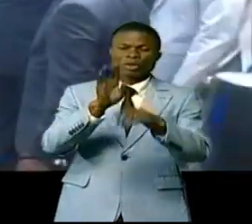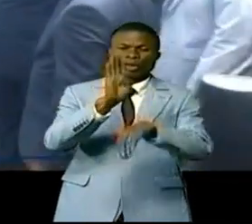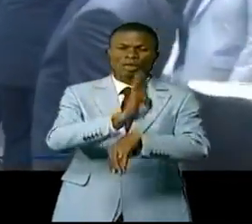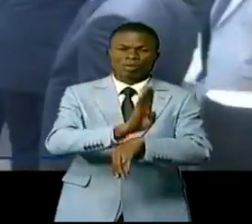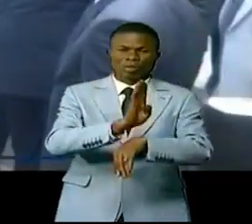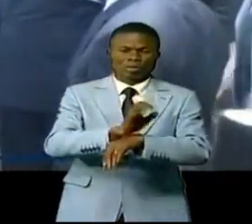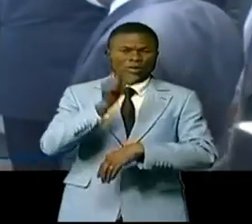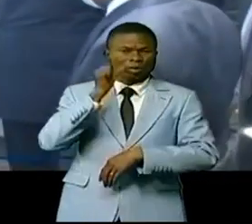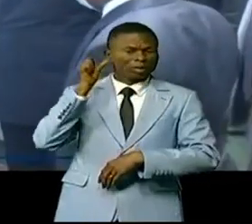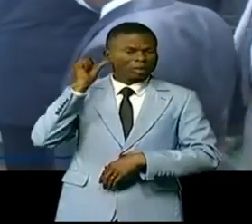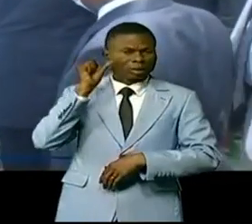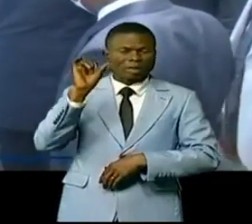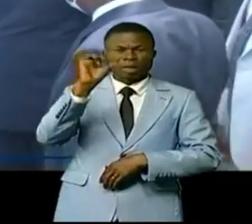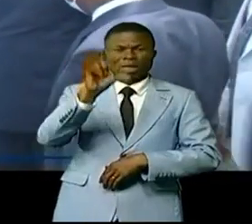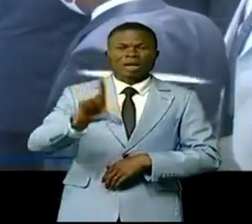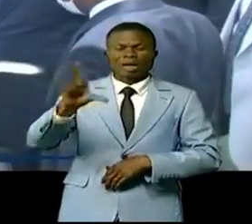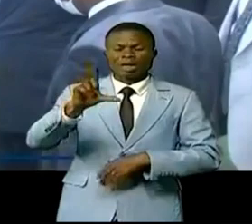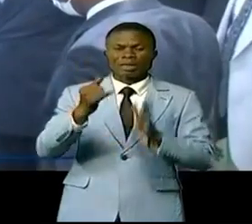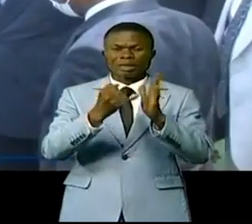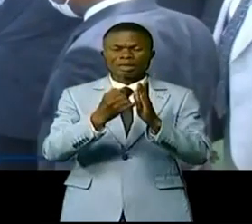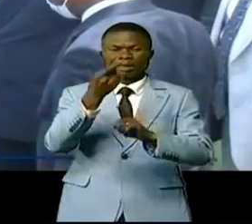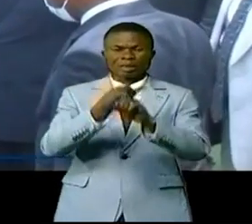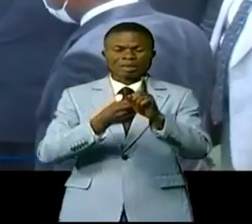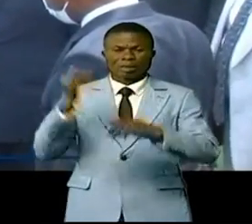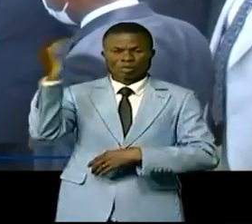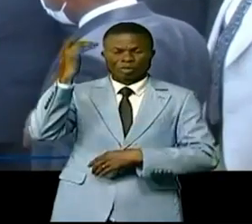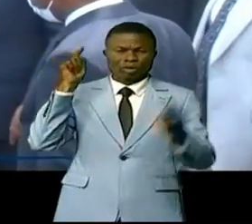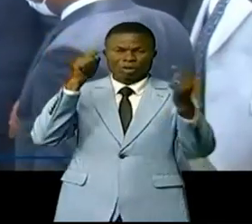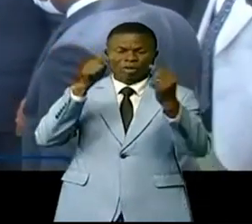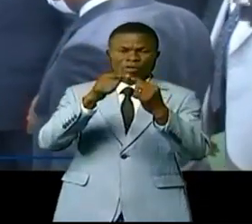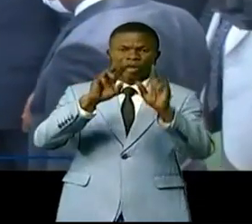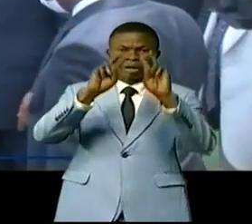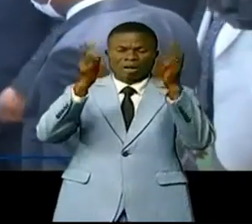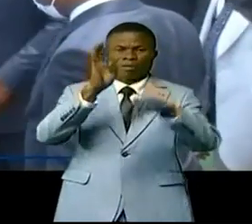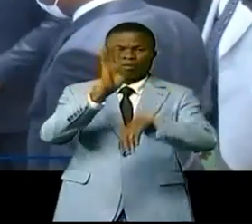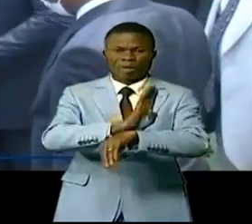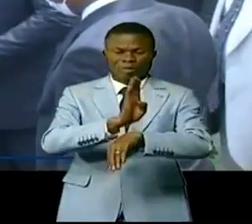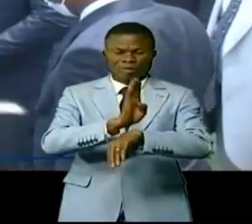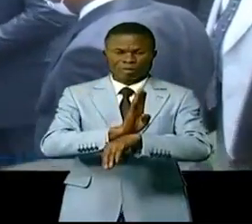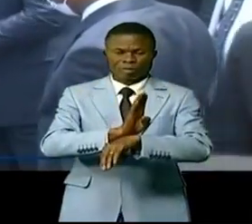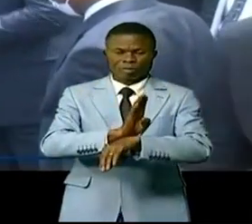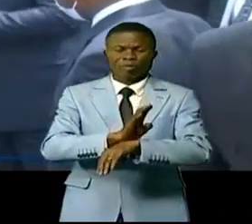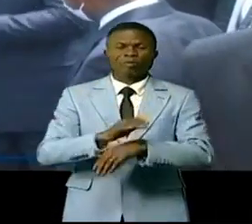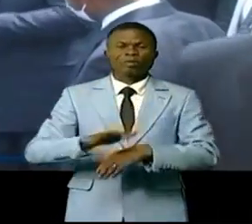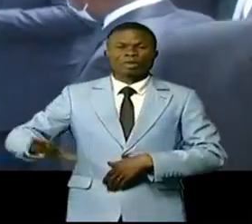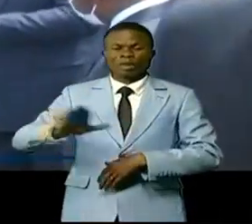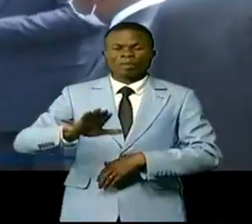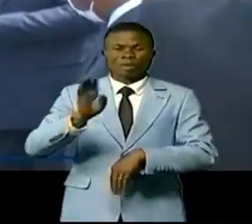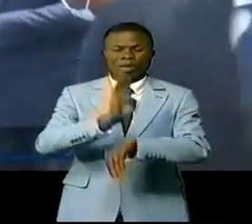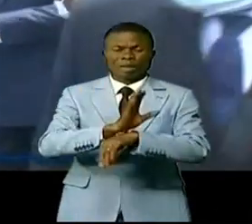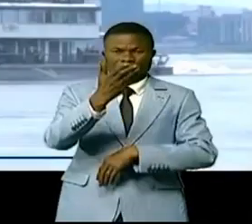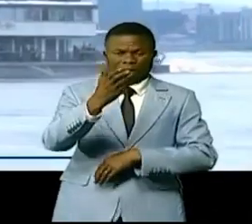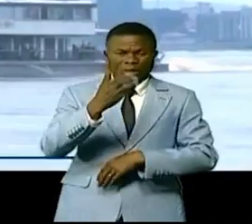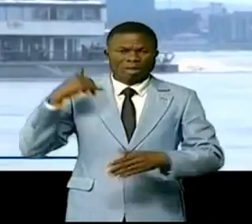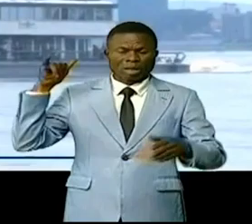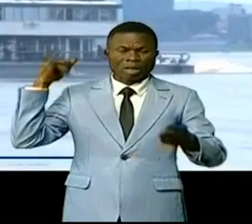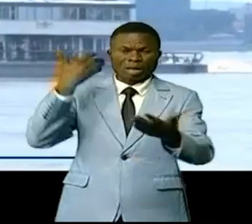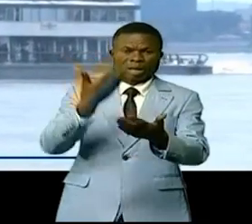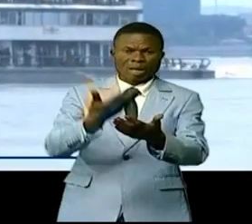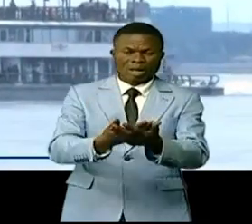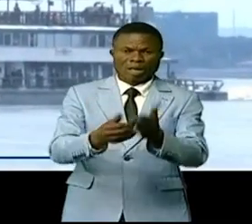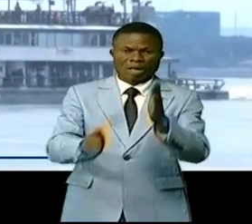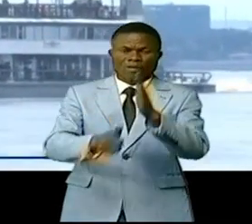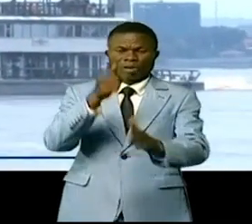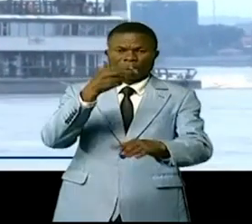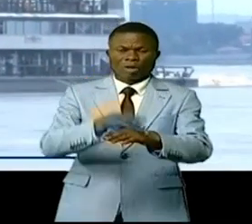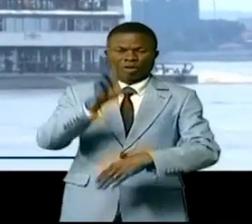lundi 6 décembre 2021 à destination de Brazzaville, capitale de la République du Congo. Accosté à